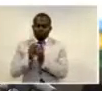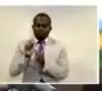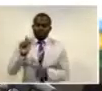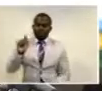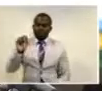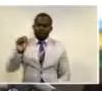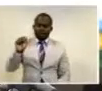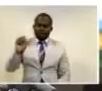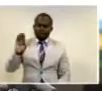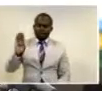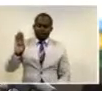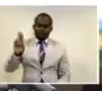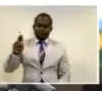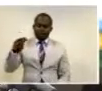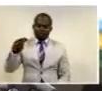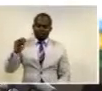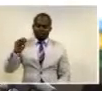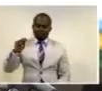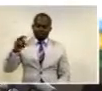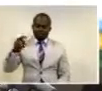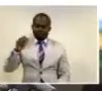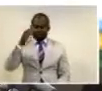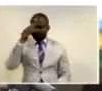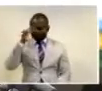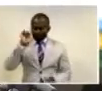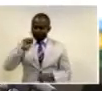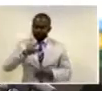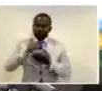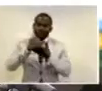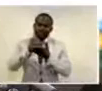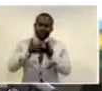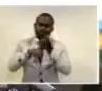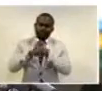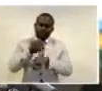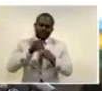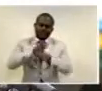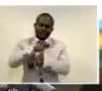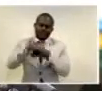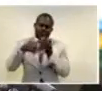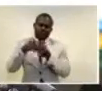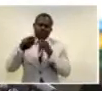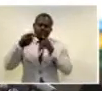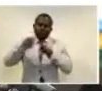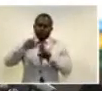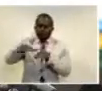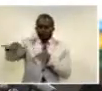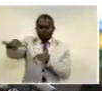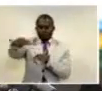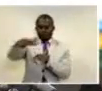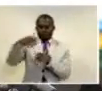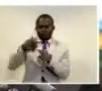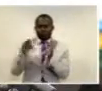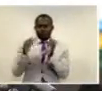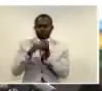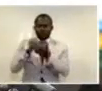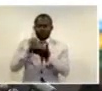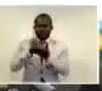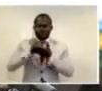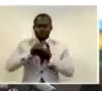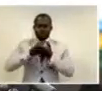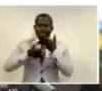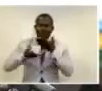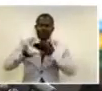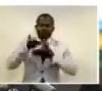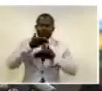Kabuhanga kugira ngo bifashe ibikorwa byose bibera hariya muri kiriya gice ariko bikanadufasha no